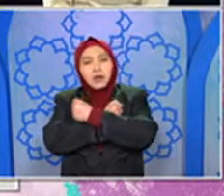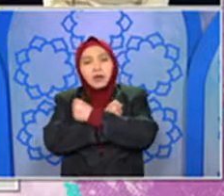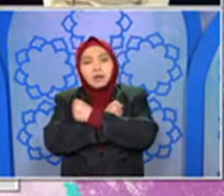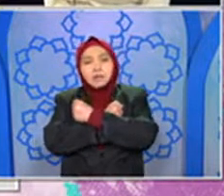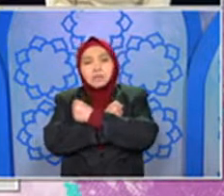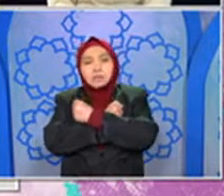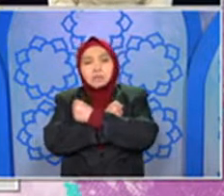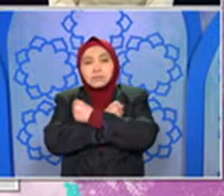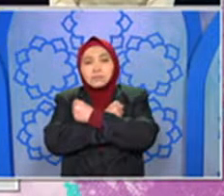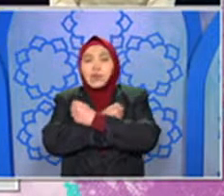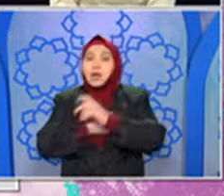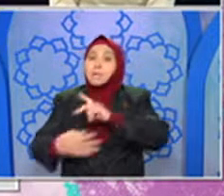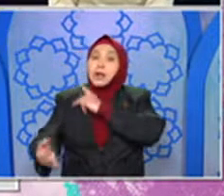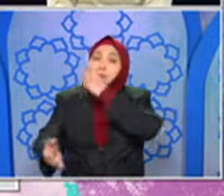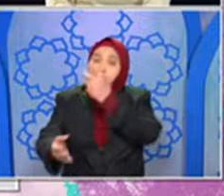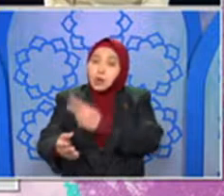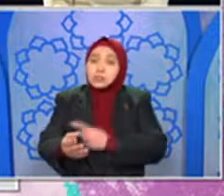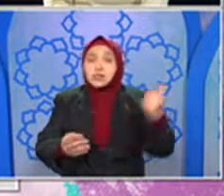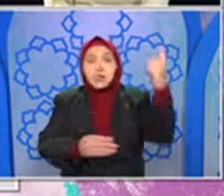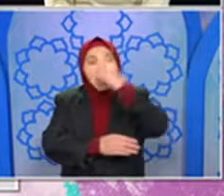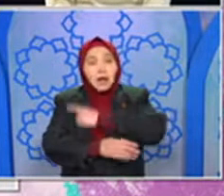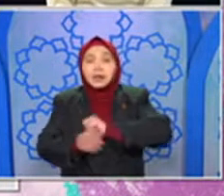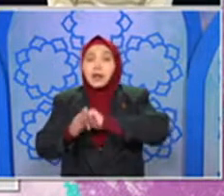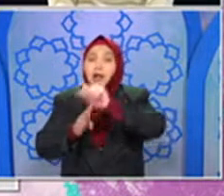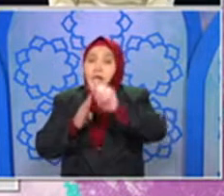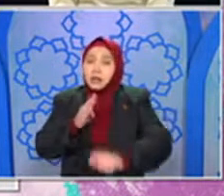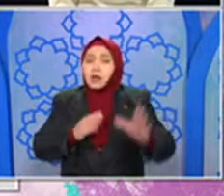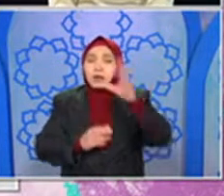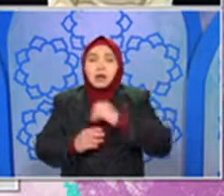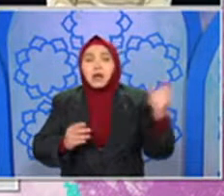الرحيم مالك يوم